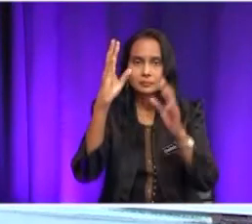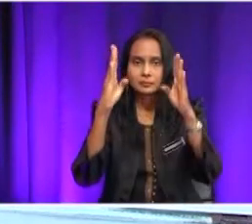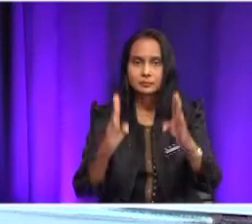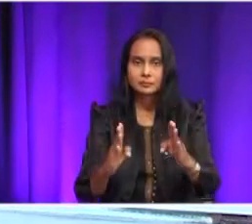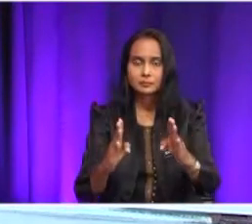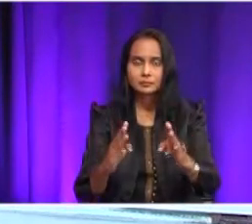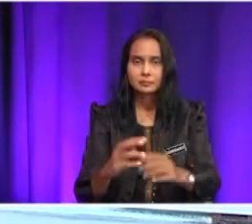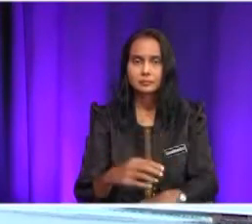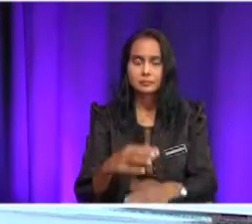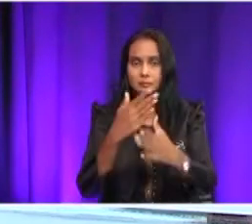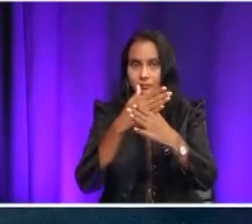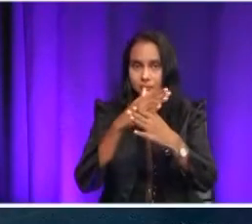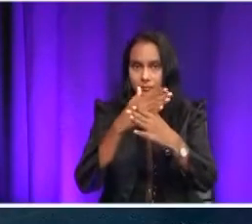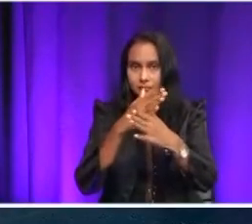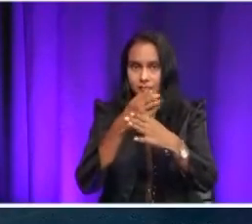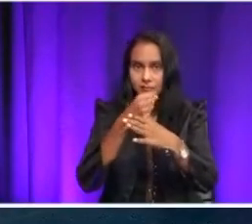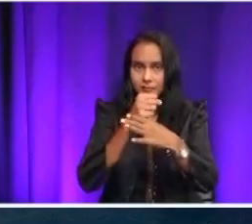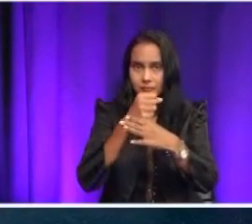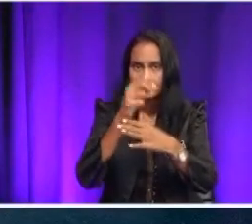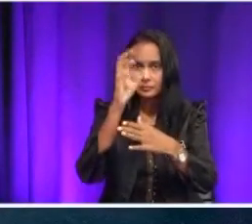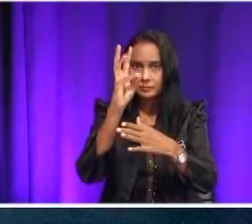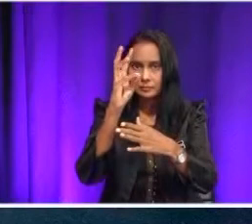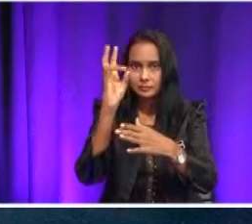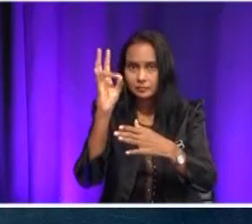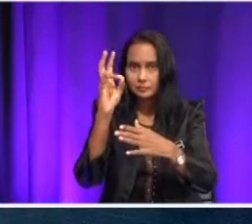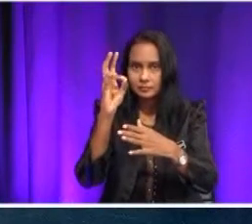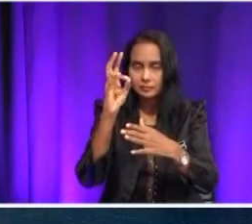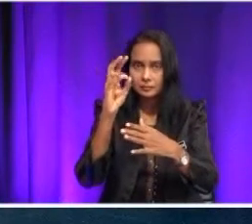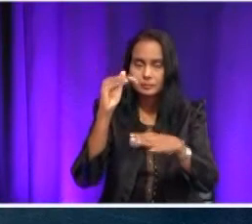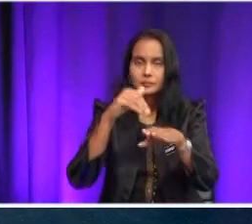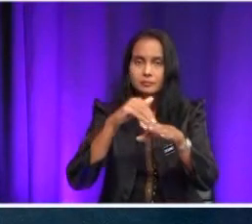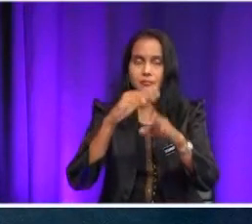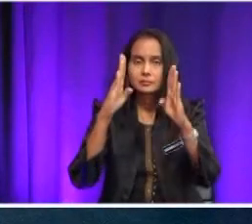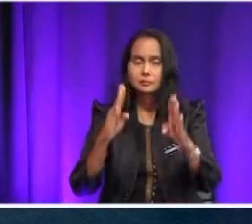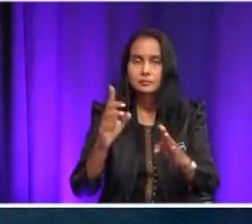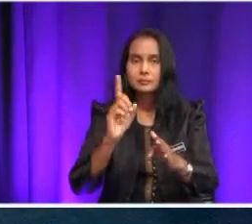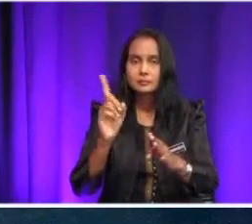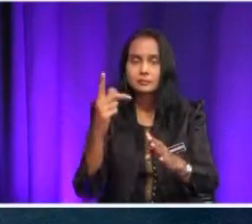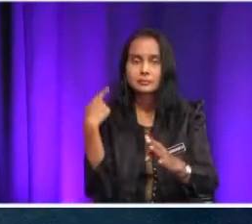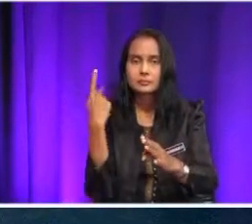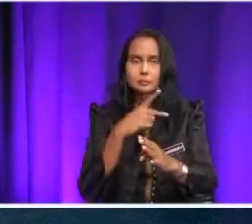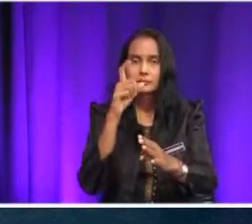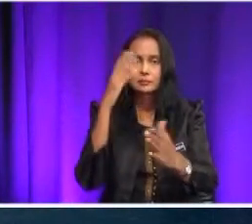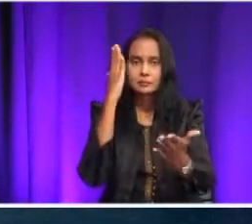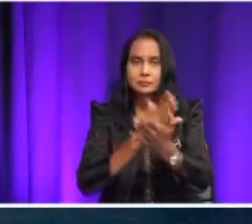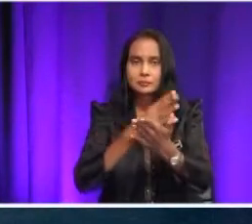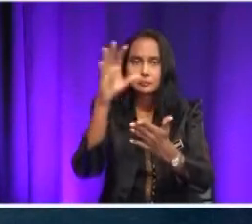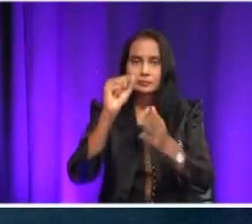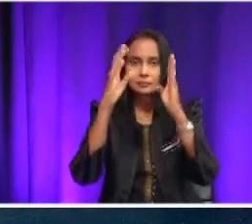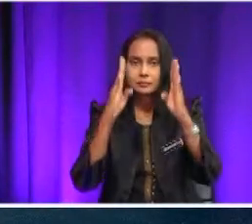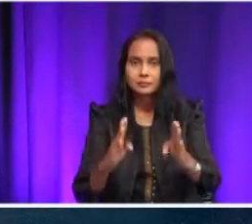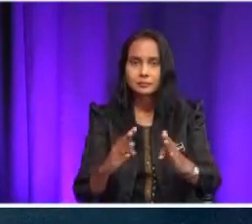antara 6 dengan 7 ada buruh mana Kita patut berhenti mengambil burung kita lihat pada